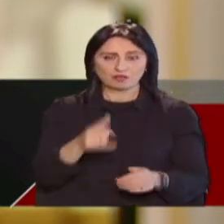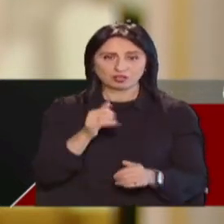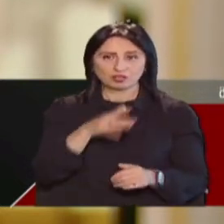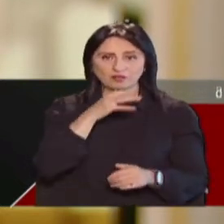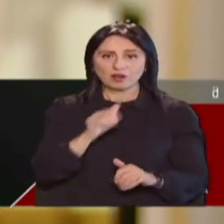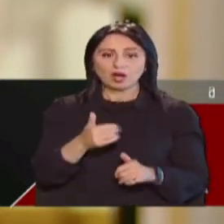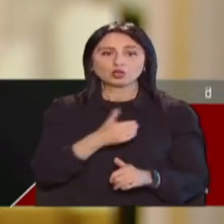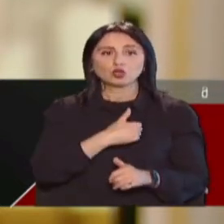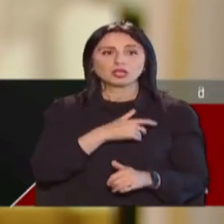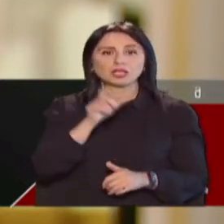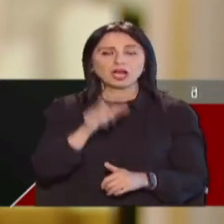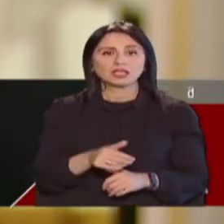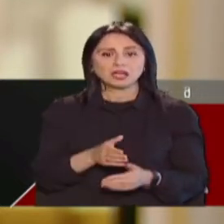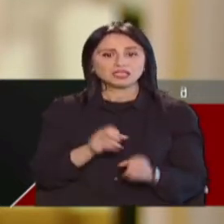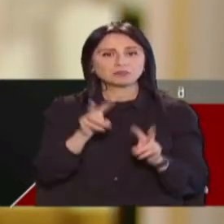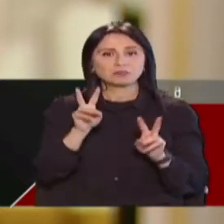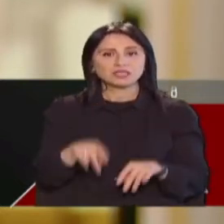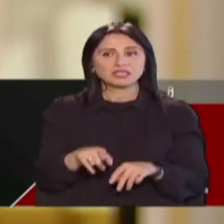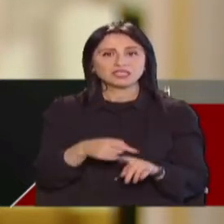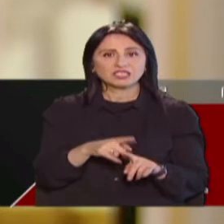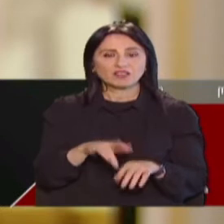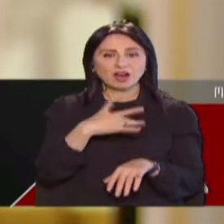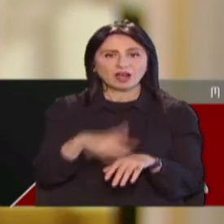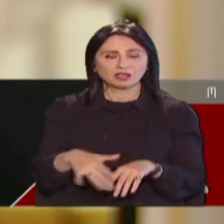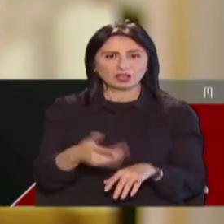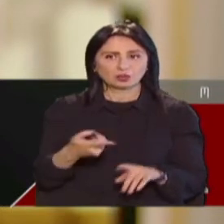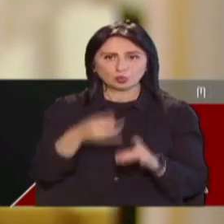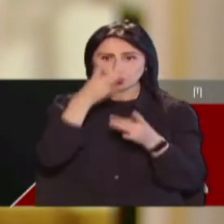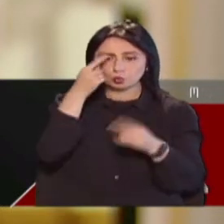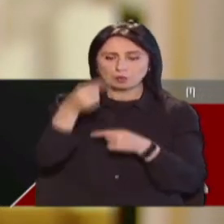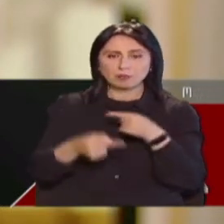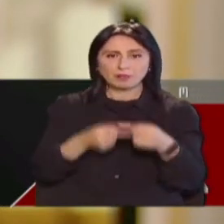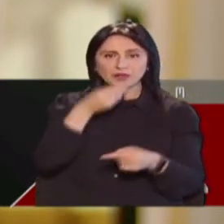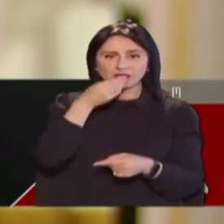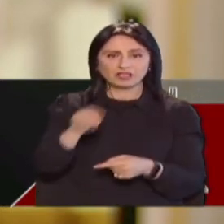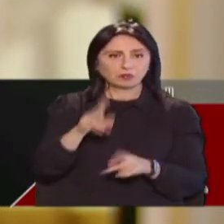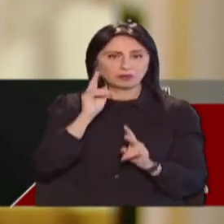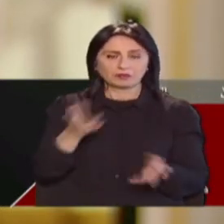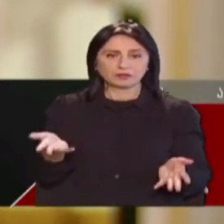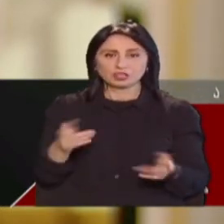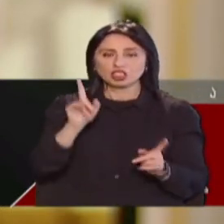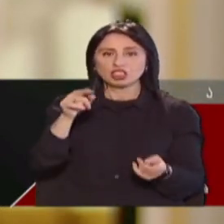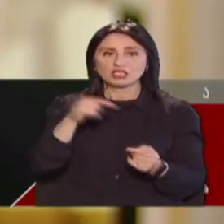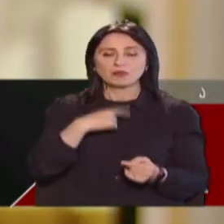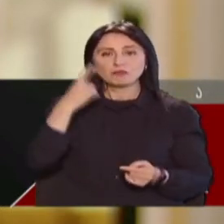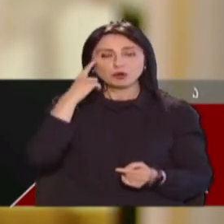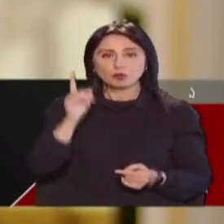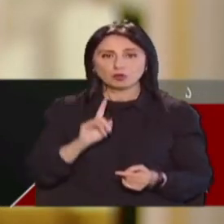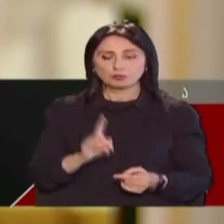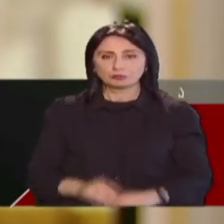ხა რატო უნდა გინდოდეს ადამიანს, რომ მიზანმიმართულად გაანადგურო კულტურული მემკვიდრეობის ძეგლი, არ ვიცი. შესაბამისად, მე ვფიქრობ,